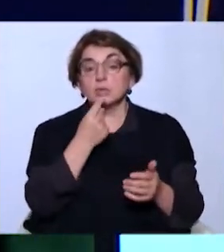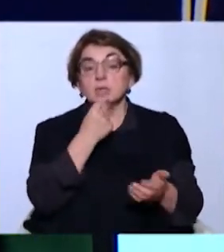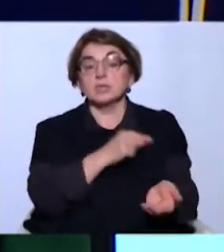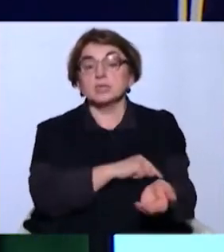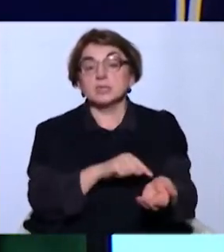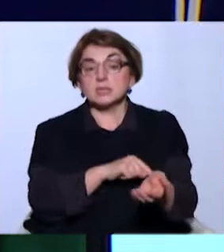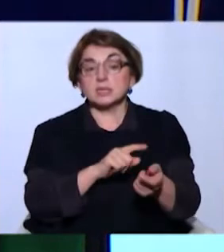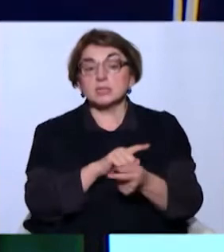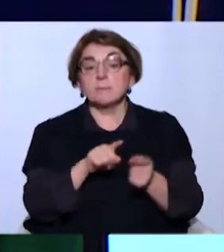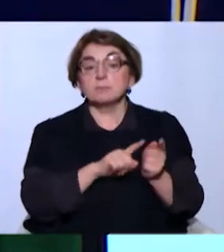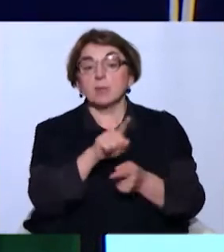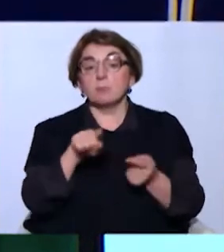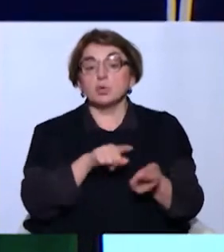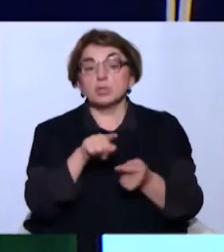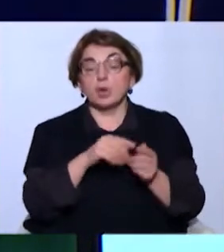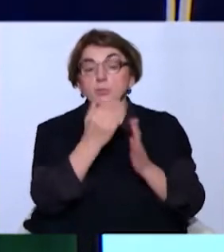მიმოქცევის სისტემა მწერებში